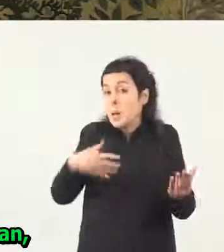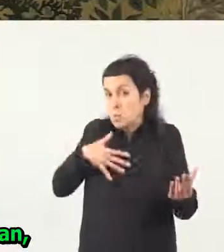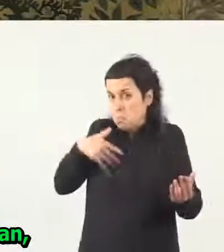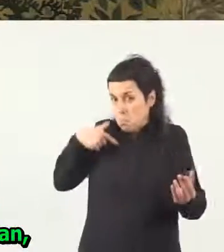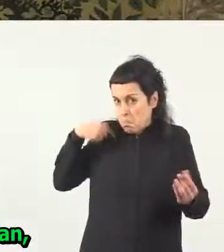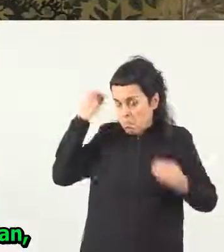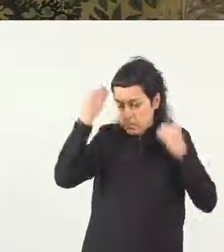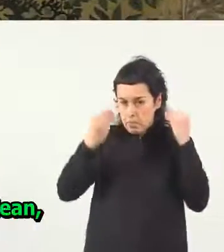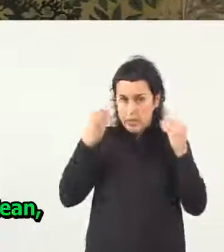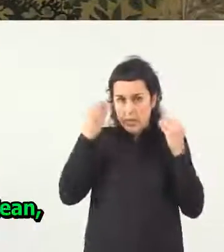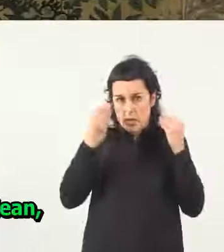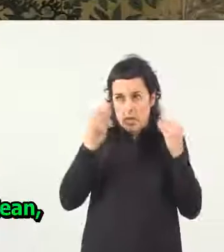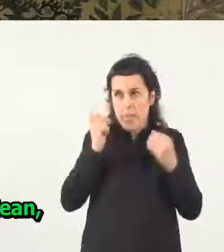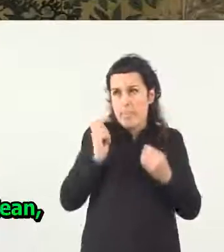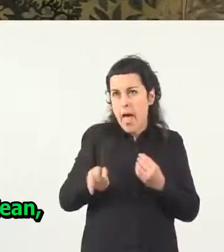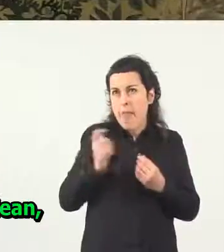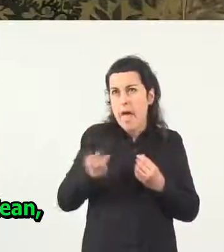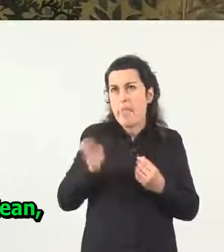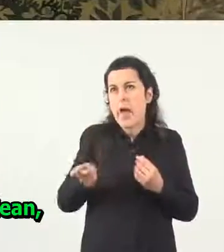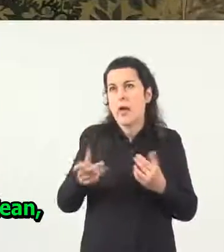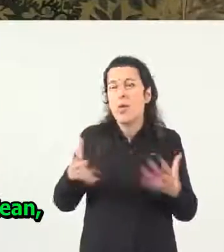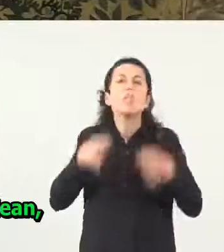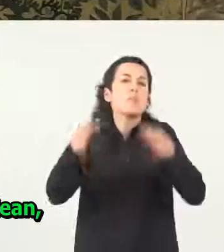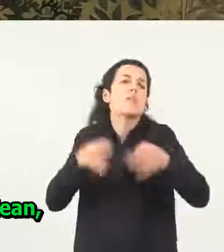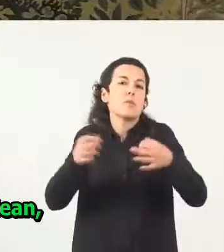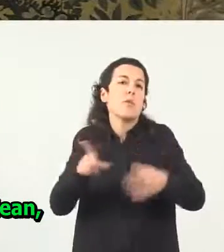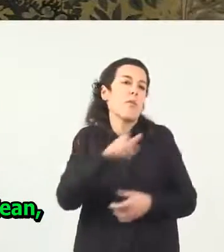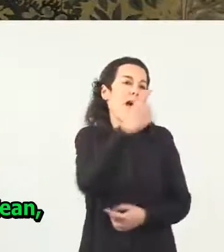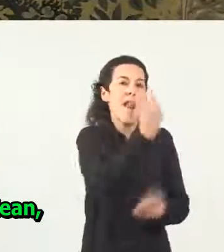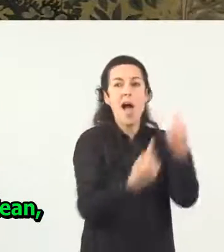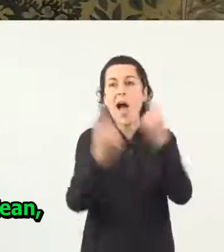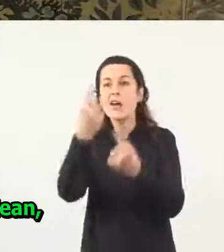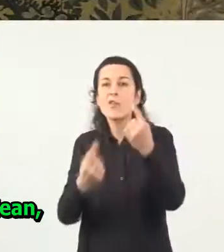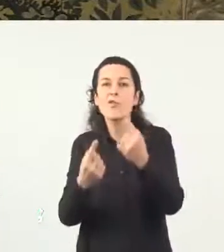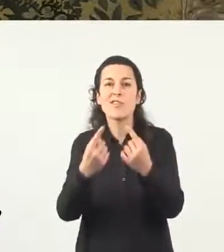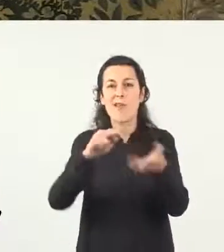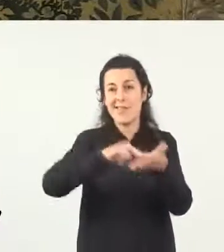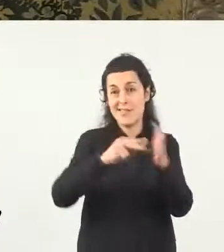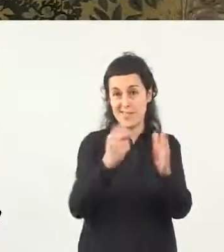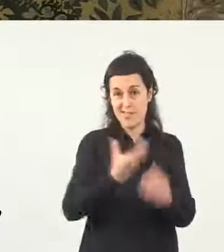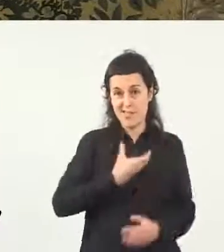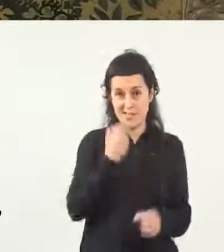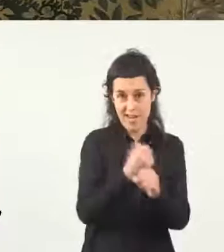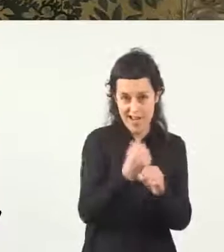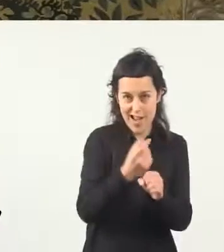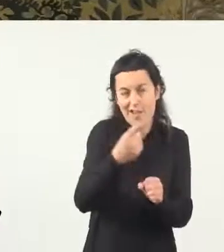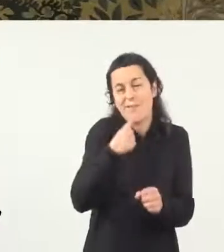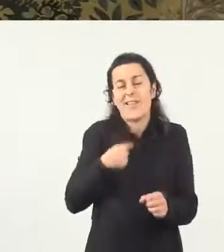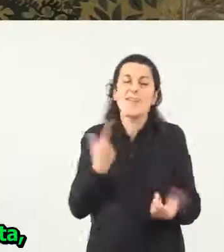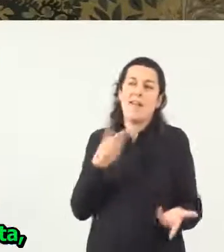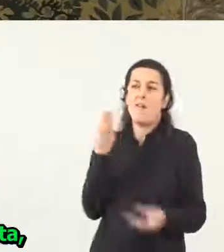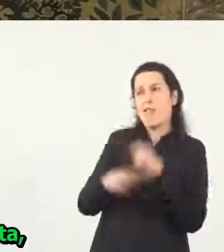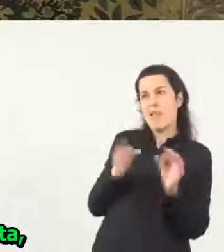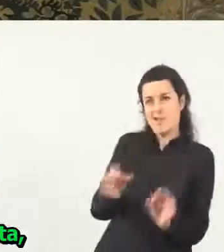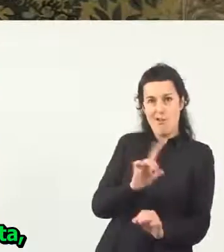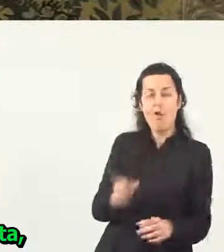bakarri mugitzen garela, edo askotan, ez dut esaten hori, ze, klaro, hemen zaudete batzuk udaletxean eta teknikari moduan, eta zango duzu, egu bakarrik hori ez dugu egiten, badakit.